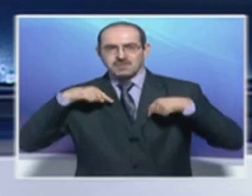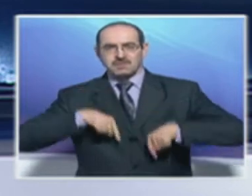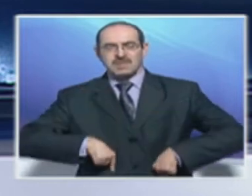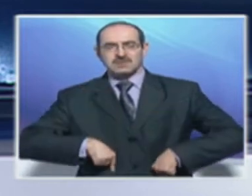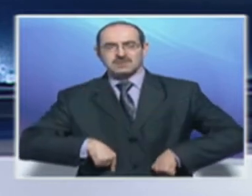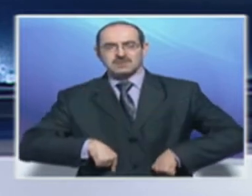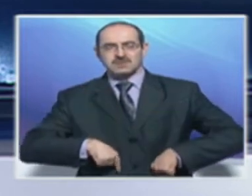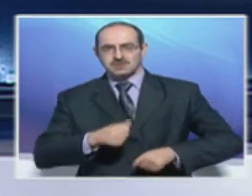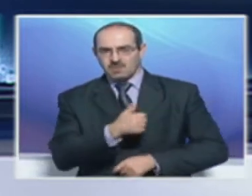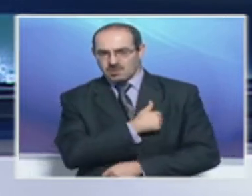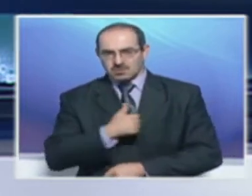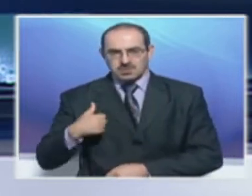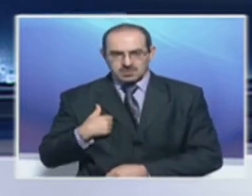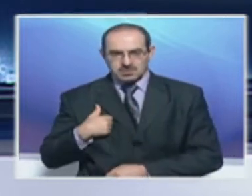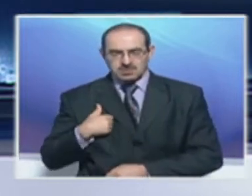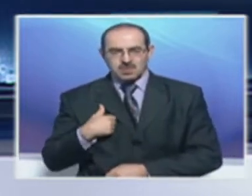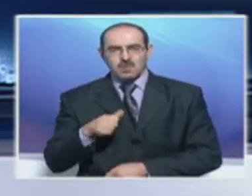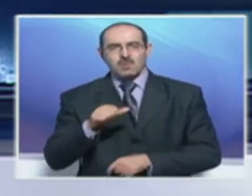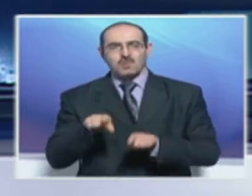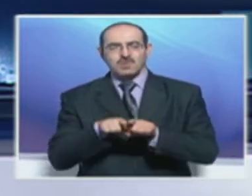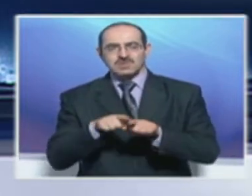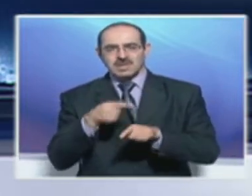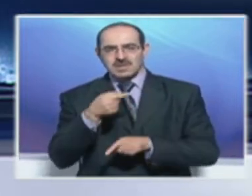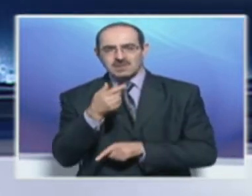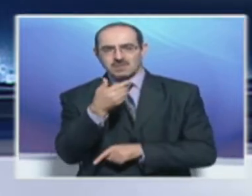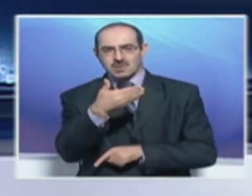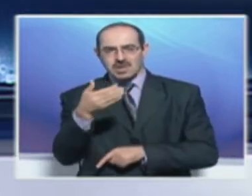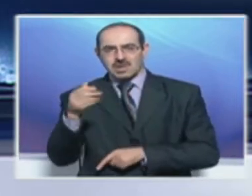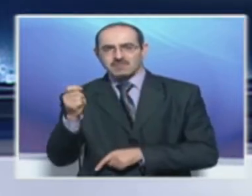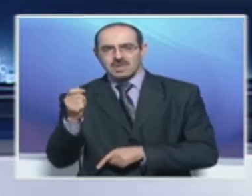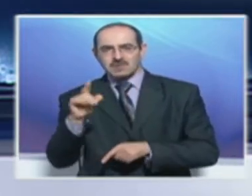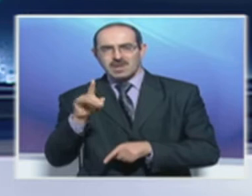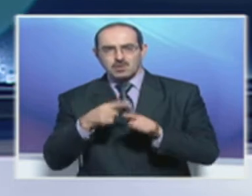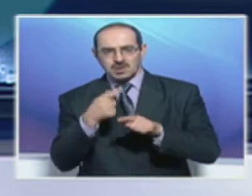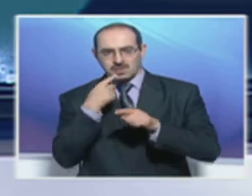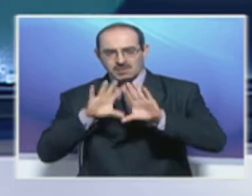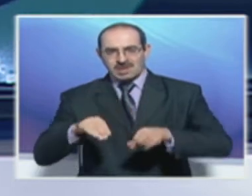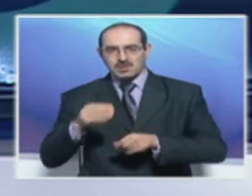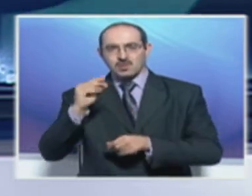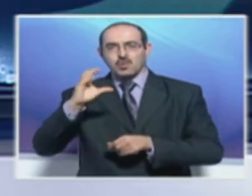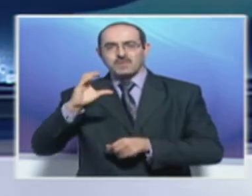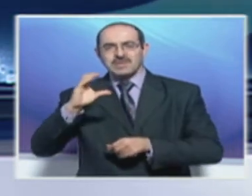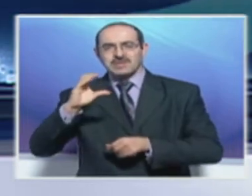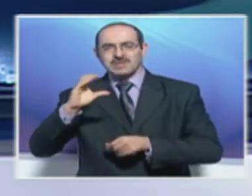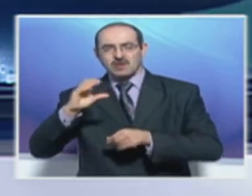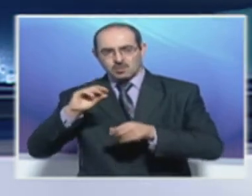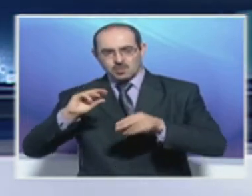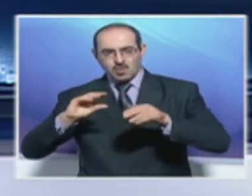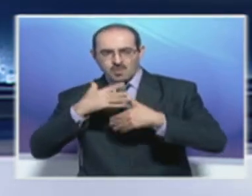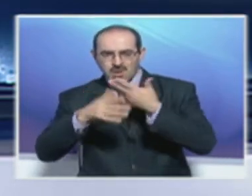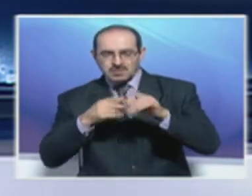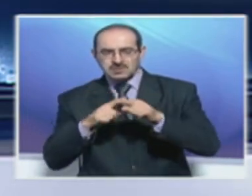الصحة والسكان وإصلاح المستشفيات مختار حسبلاوي أشرف على تنصيب لجنة قطاعية مشتركة